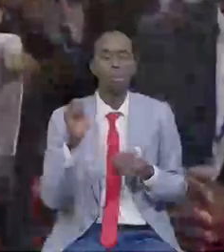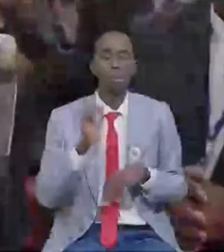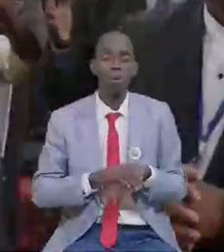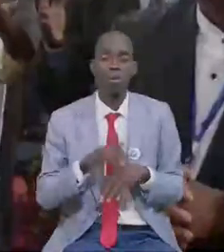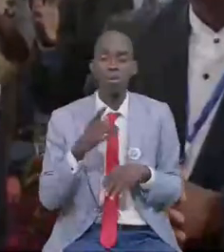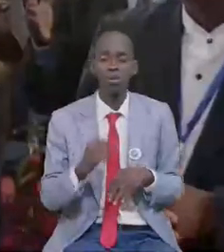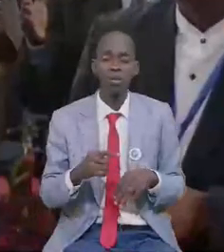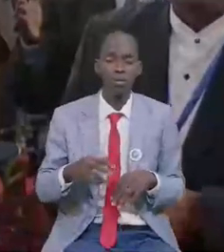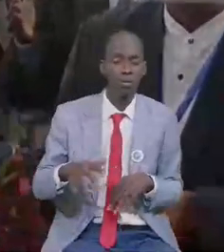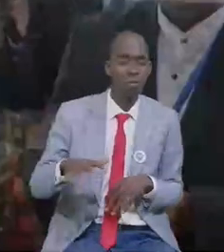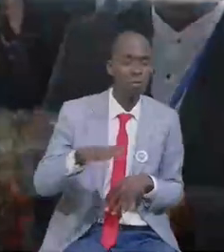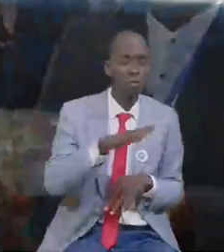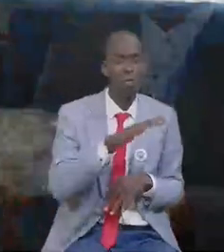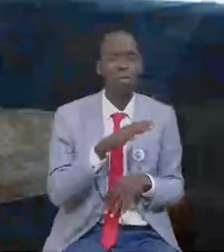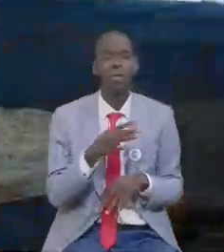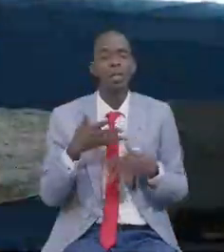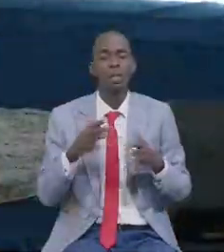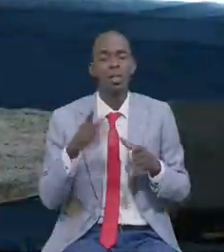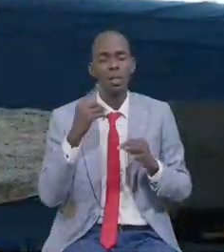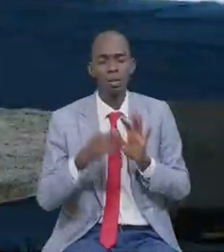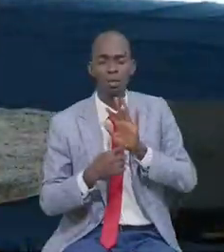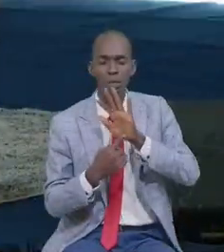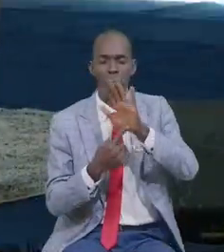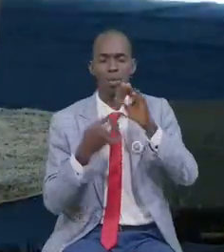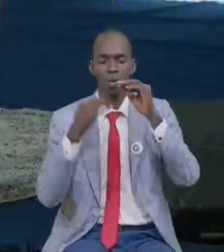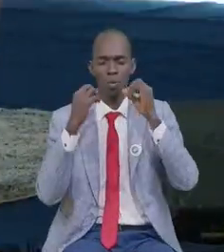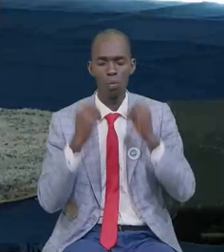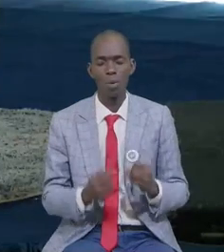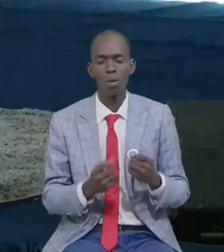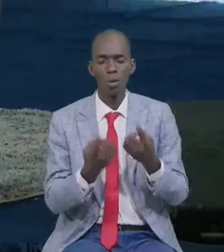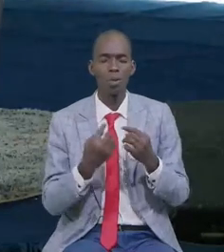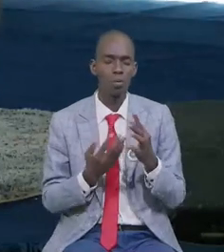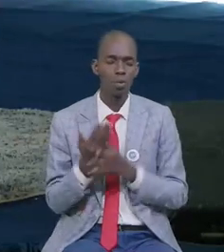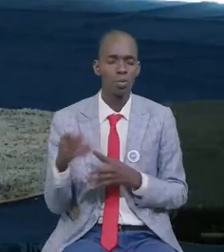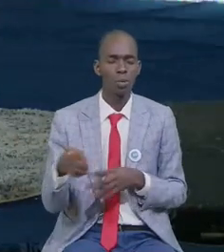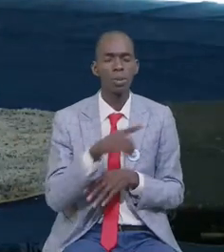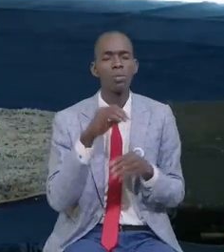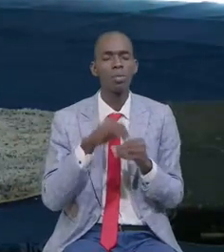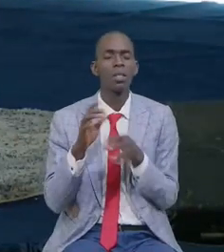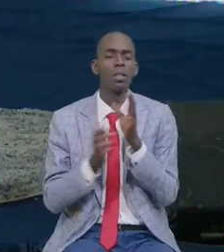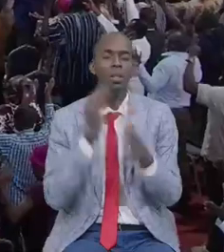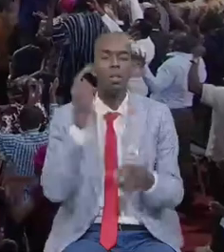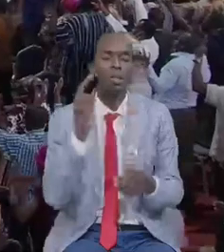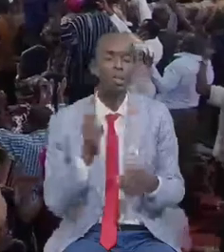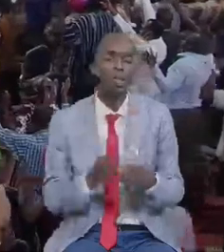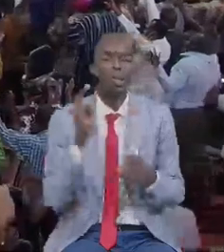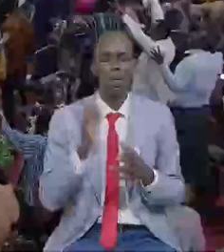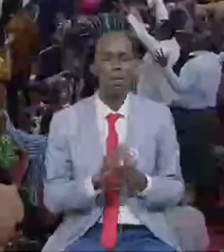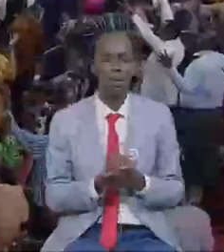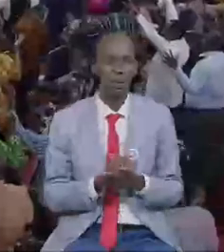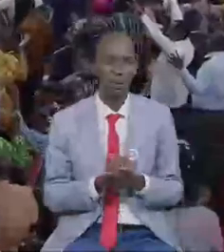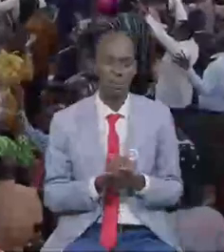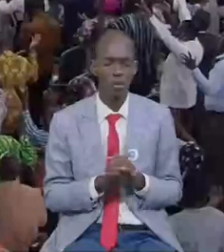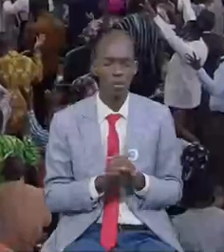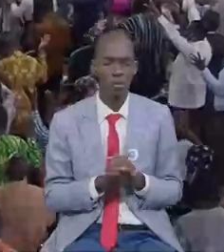le champ, que la manifestation de la puissance vienne à travers eux au nom de Jésus.